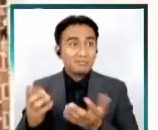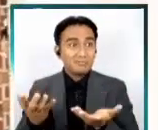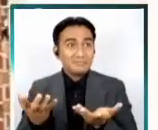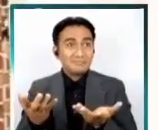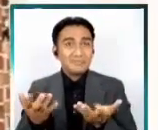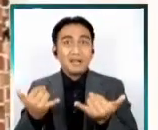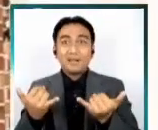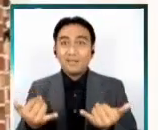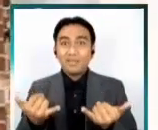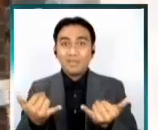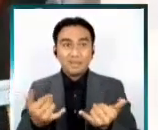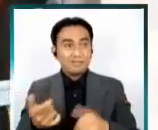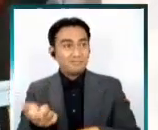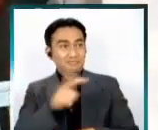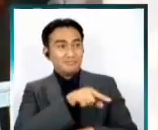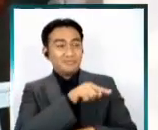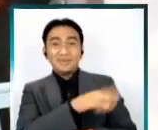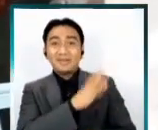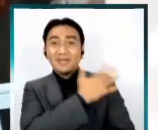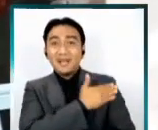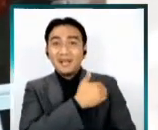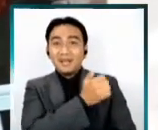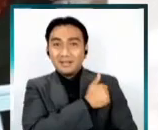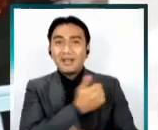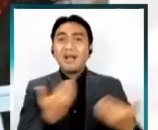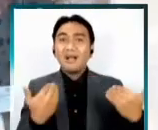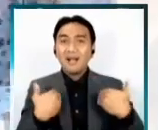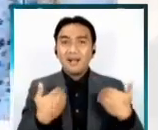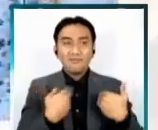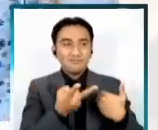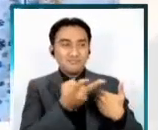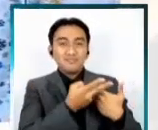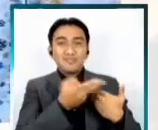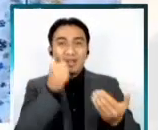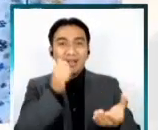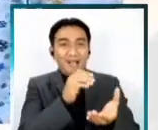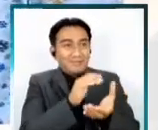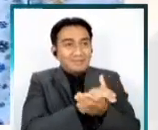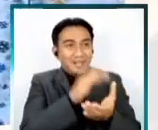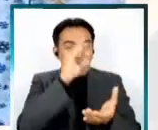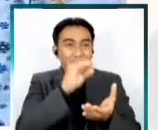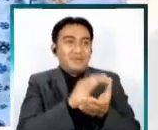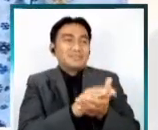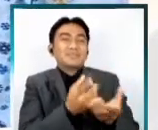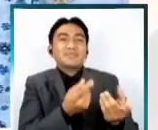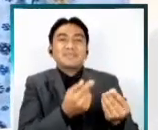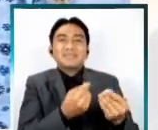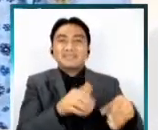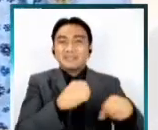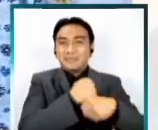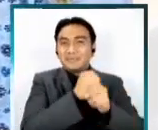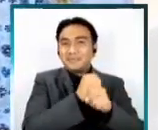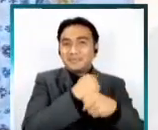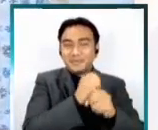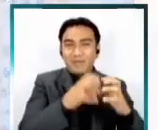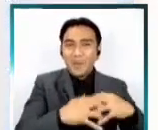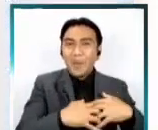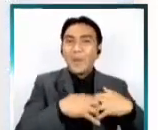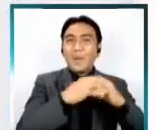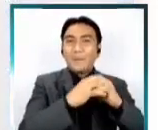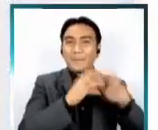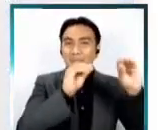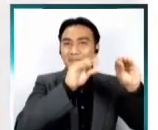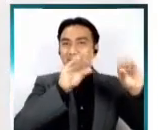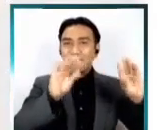Sa Ottawa, Canada, may mag-asawang gumagawa ng parol, sina Tatay Jemlyn at Nanay May Demihilio, na dahil